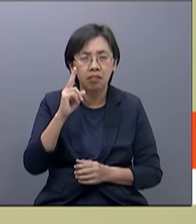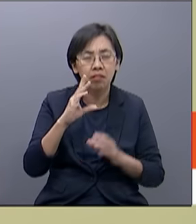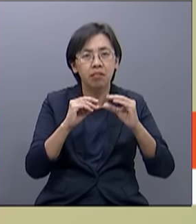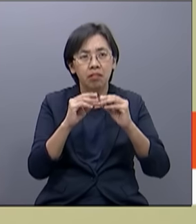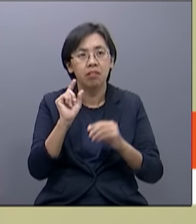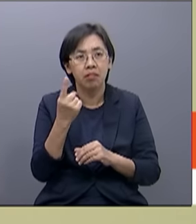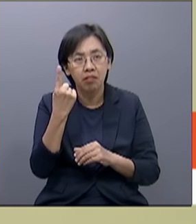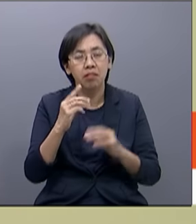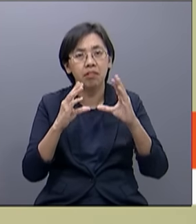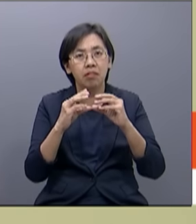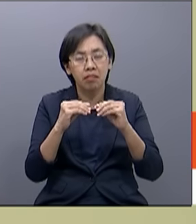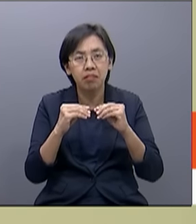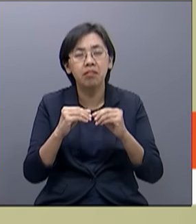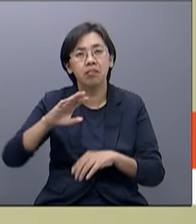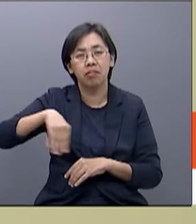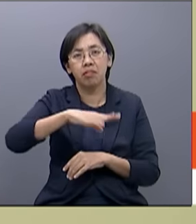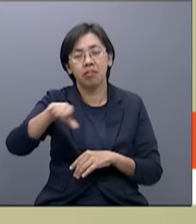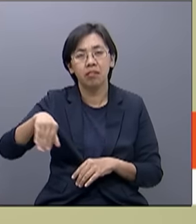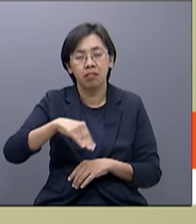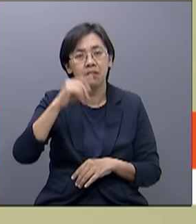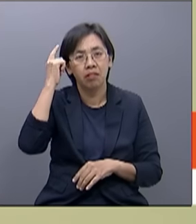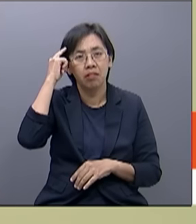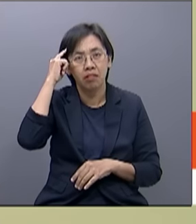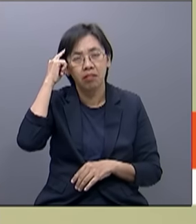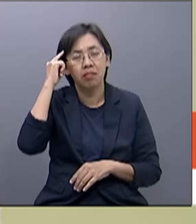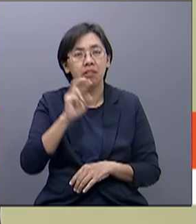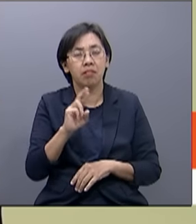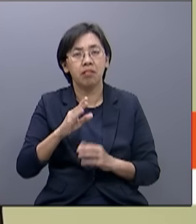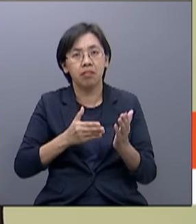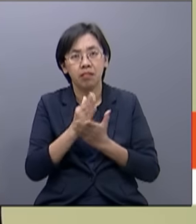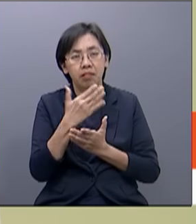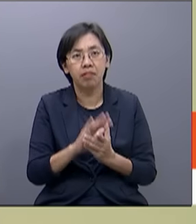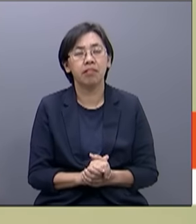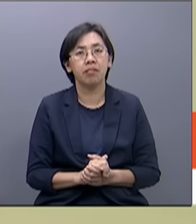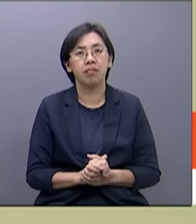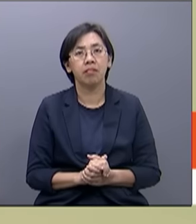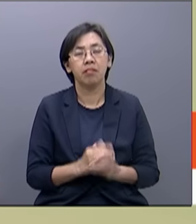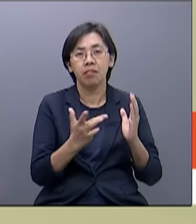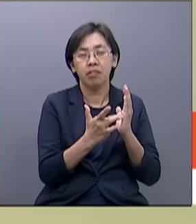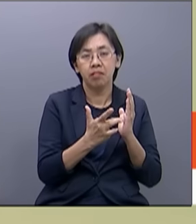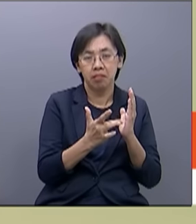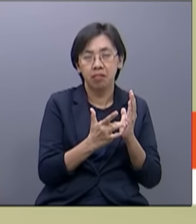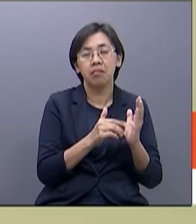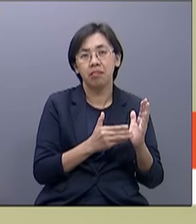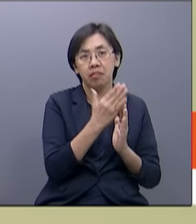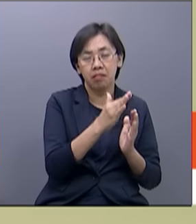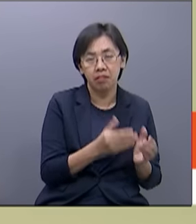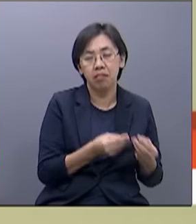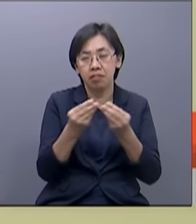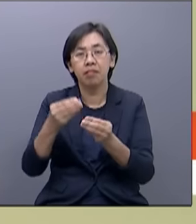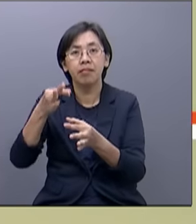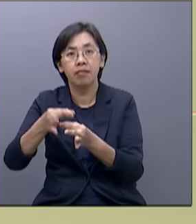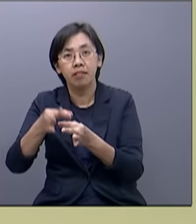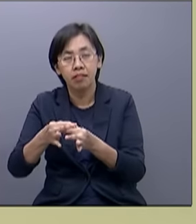ประชุมในเรื่องของ Open Loopเพราะว่าตอนนี้Technical Specผ่านละนะครับเราก็จะส่งไอ้ Technical Specเนี่ยไปให้กับธนาคารไม่ว่าจะเป็น